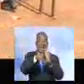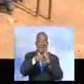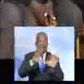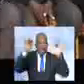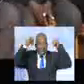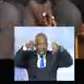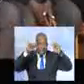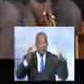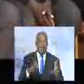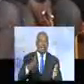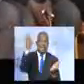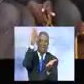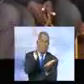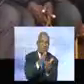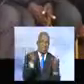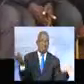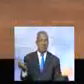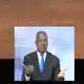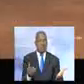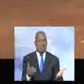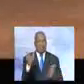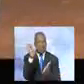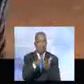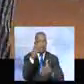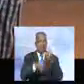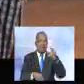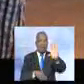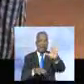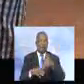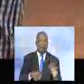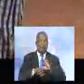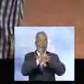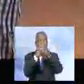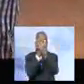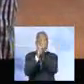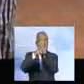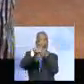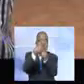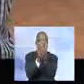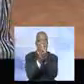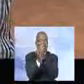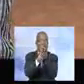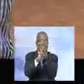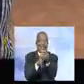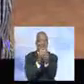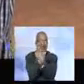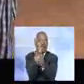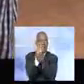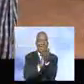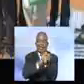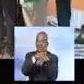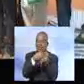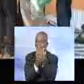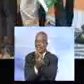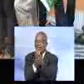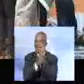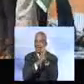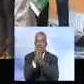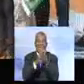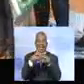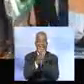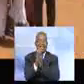celle des autres localités visitées, est instruite sur la technique de lavage efficace des mains, des exercices qui vont se reproduire dans les foyers.